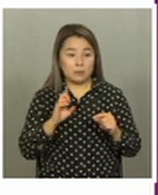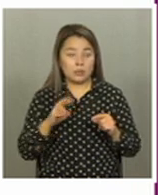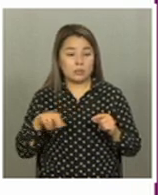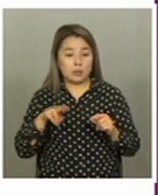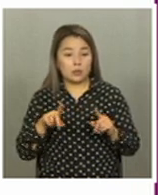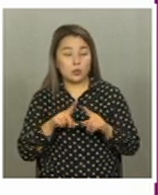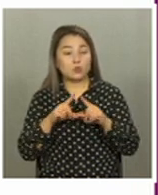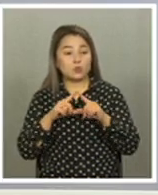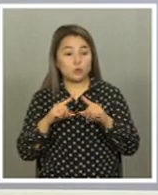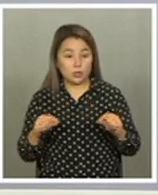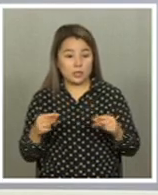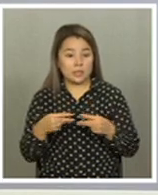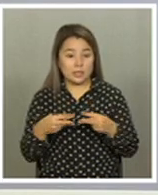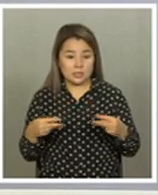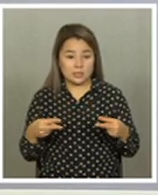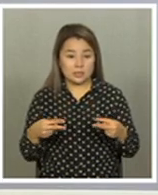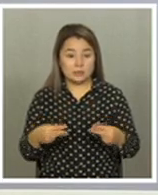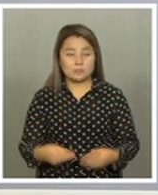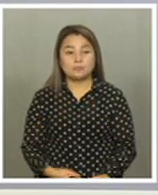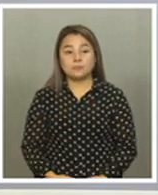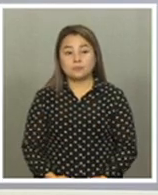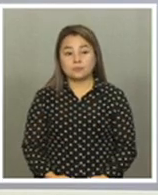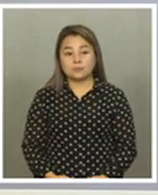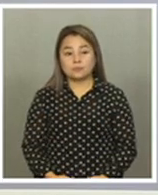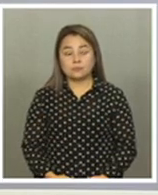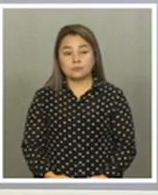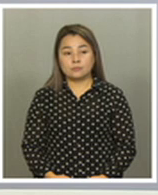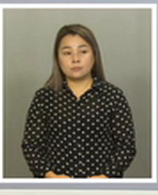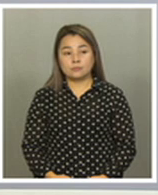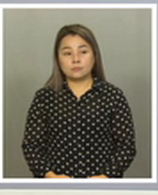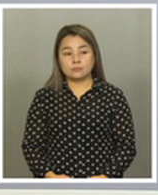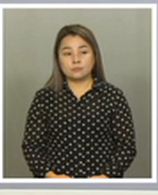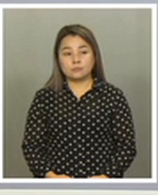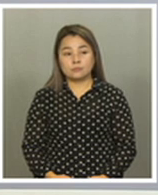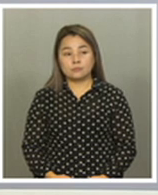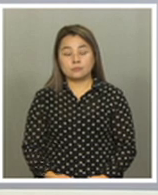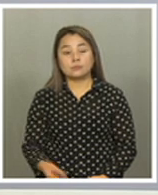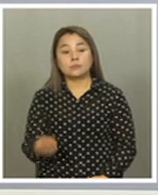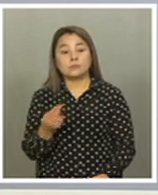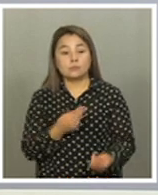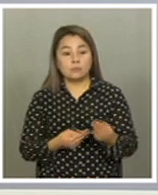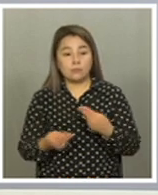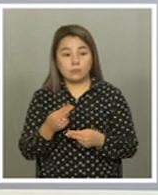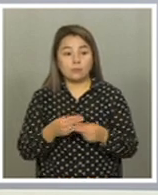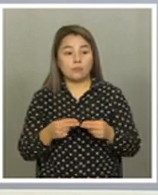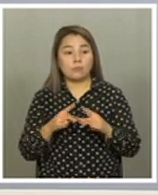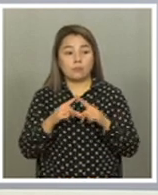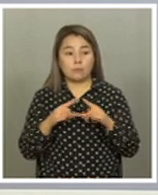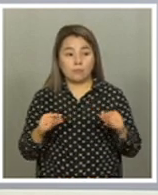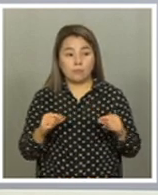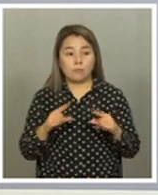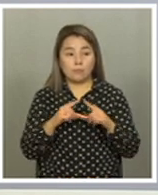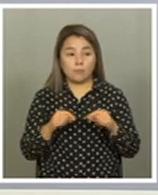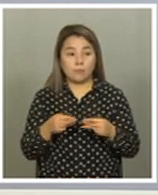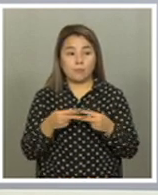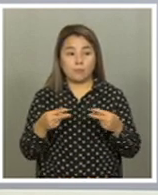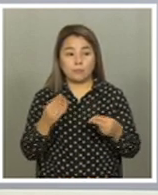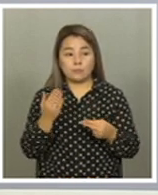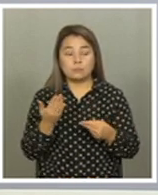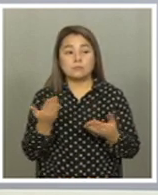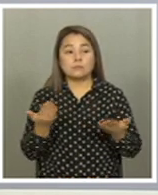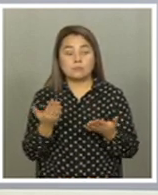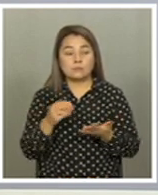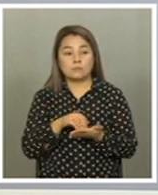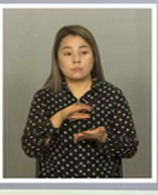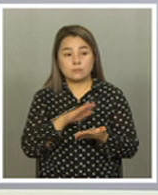бұрыштары тең. Келесі үшінші тапсырма. Суреттегі үш бұрыштар теңдігінің қай белгісі